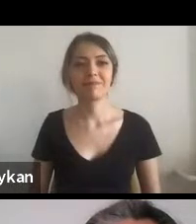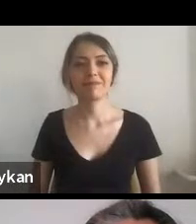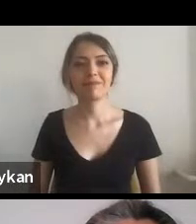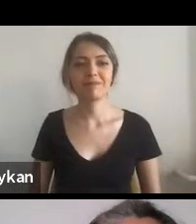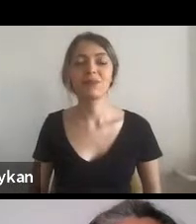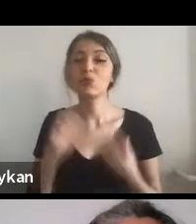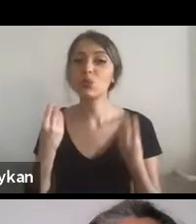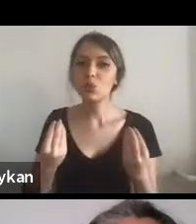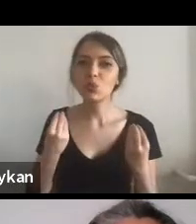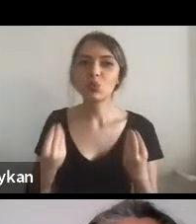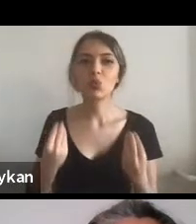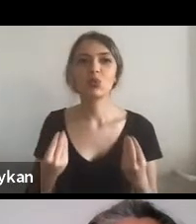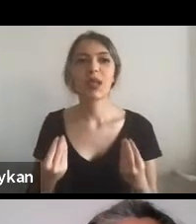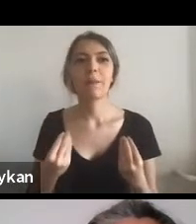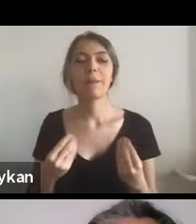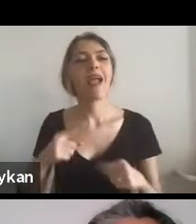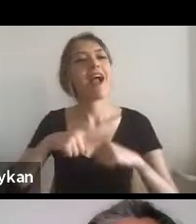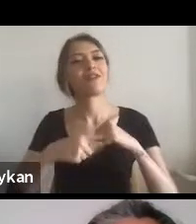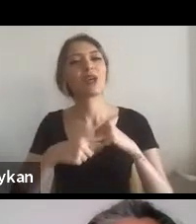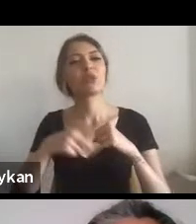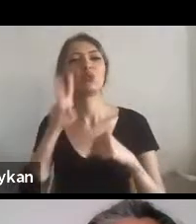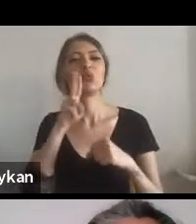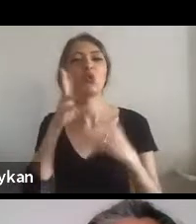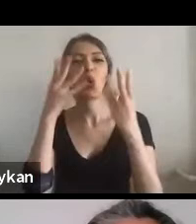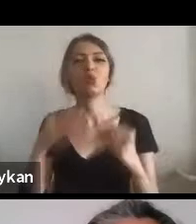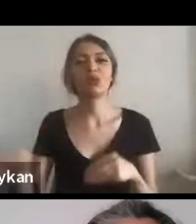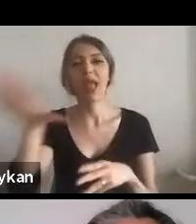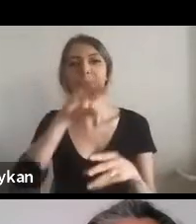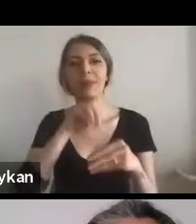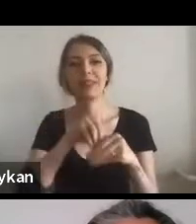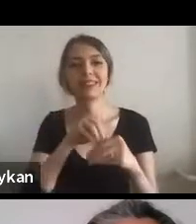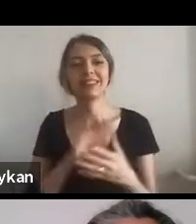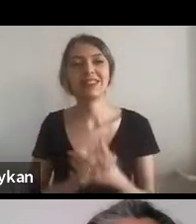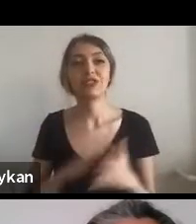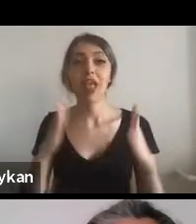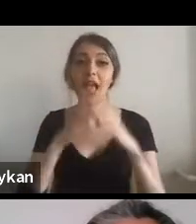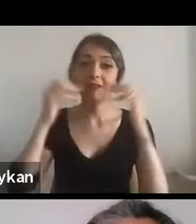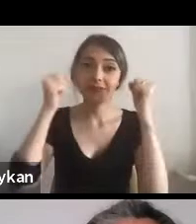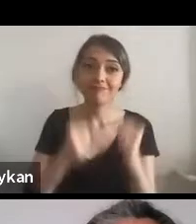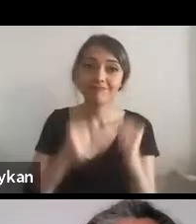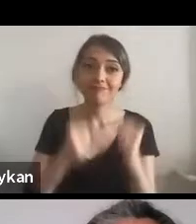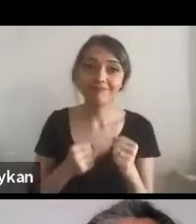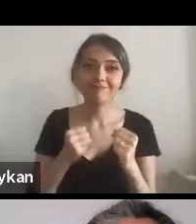Çok güzel bir hafta sonu diliyorum herkese. Evde kalın,